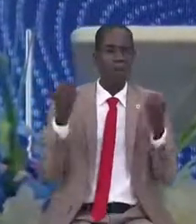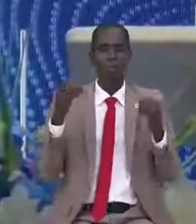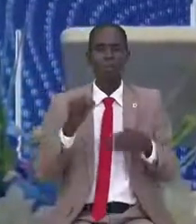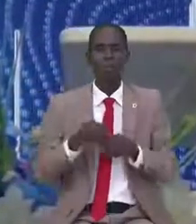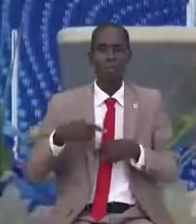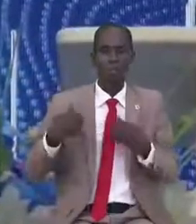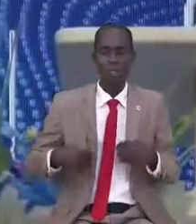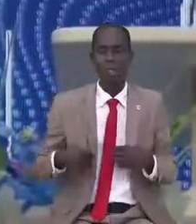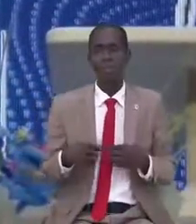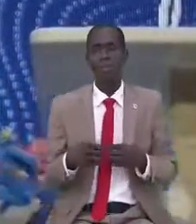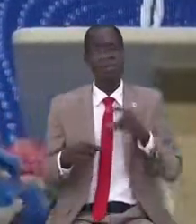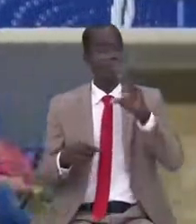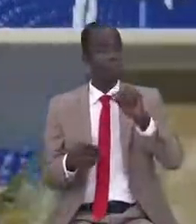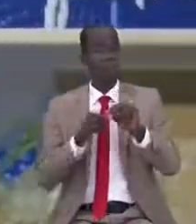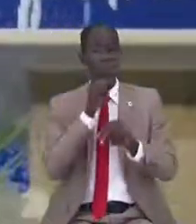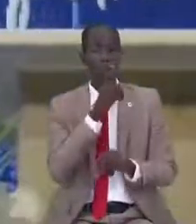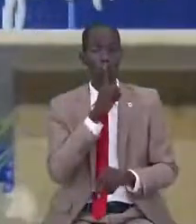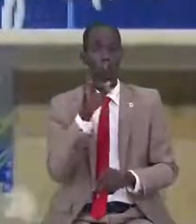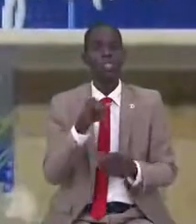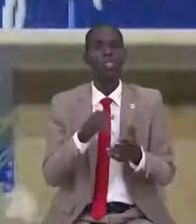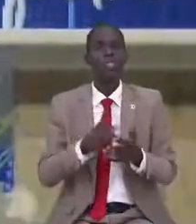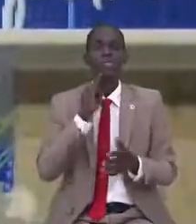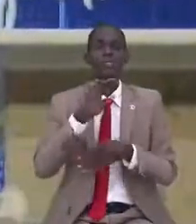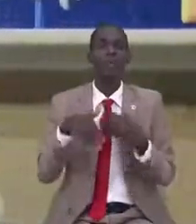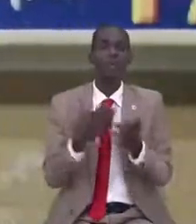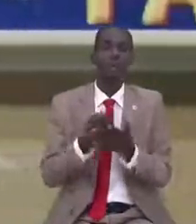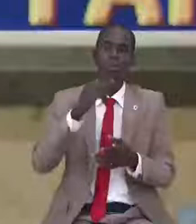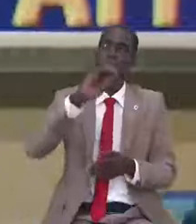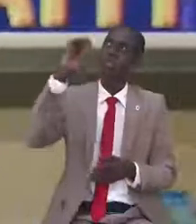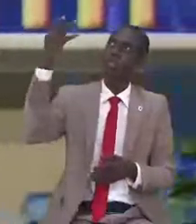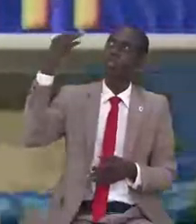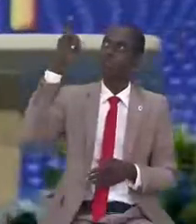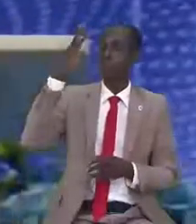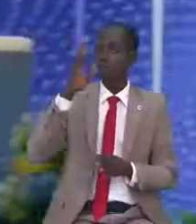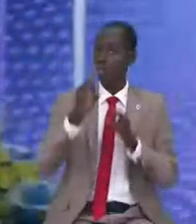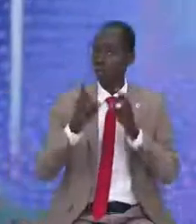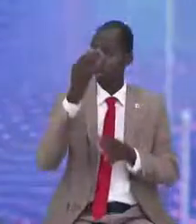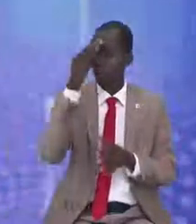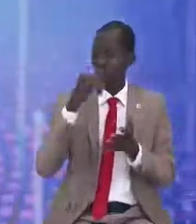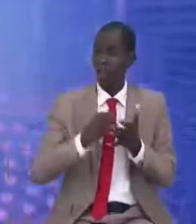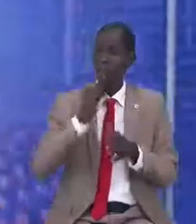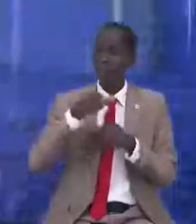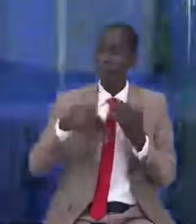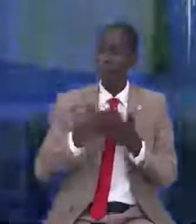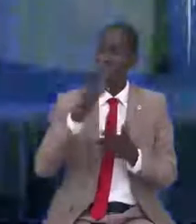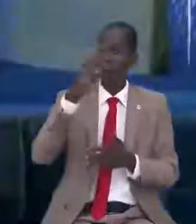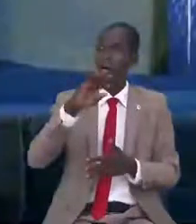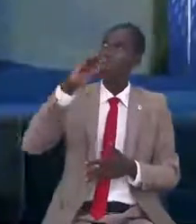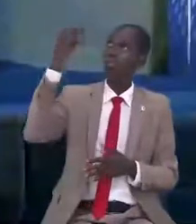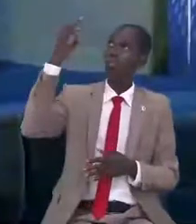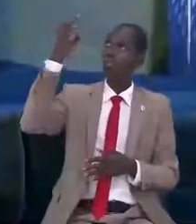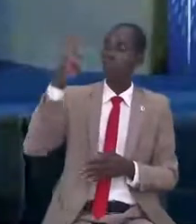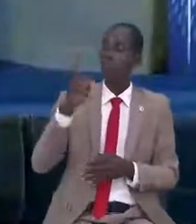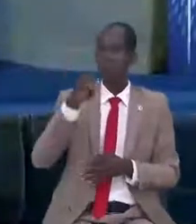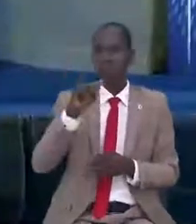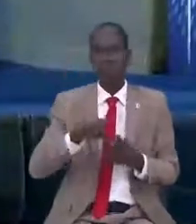qui se sont brisés et les jambes au désert? Non, ce n'est pas la grâce de Dieu. Pas la grâce de Dieu.